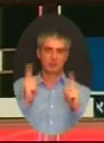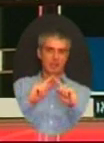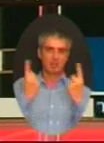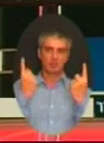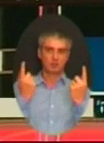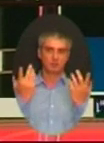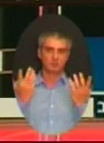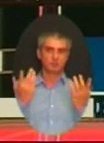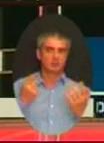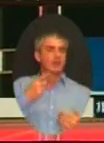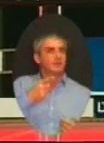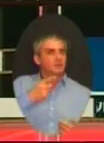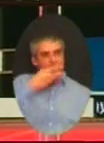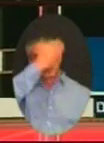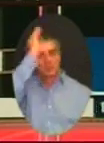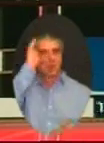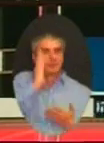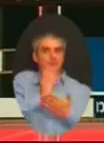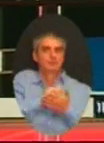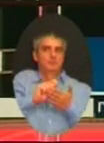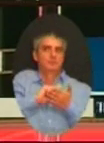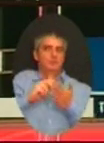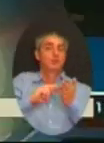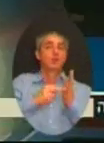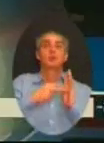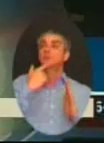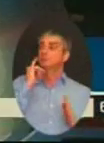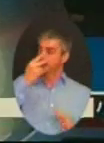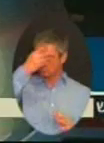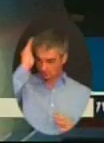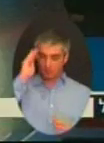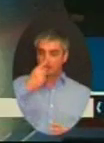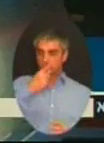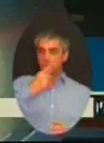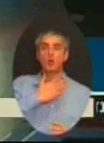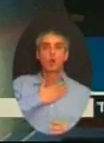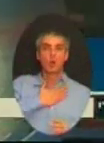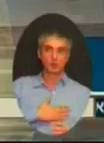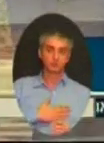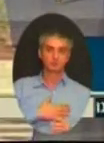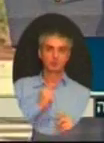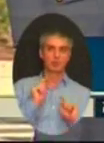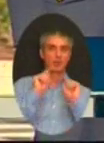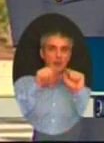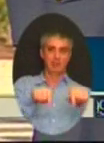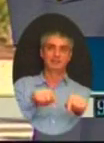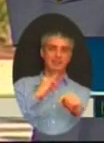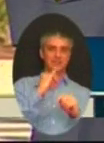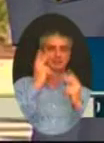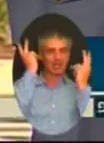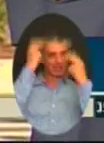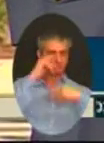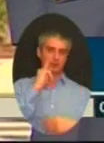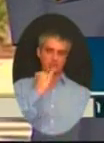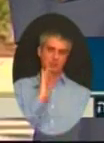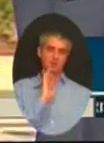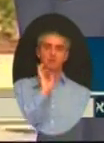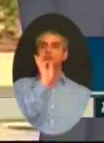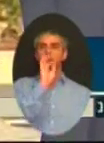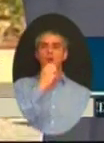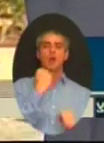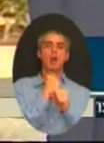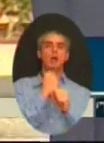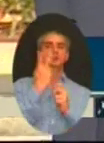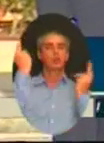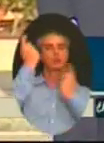אחרות. אבל זה טראמפ מכין את התוכנית. טראמפ רוצה להגיע לאיזשהו הסדר. זה בשבילו